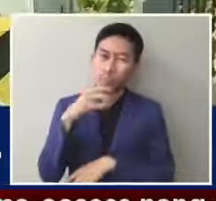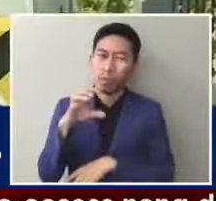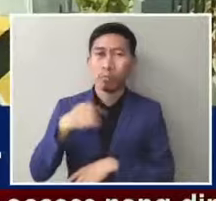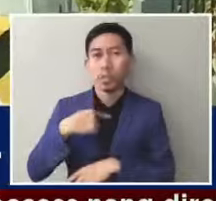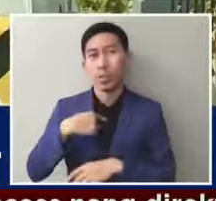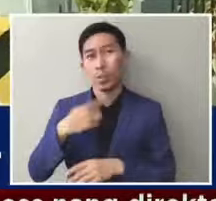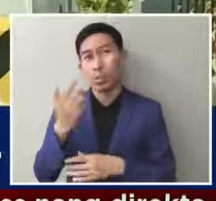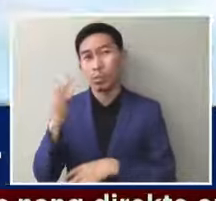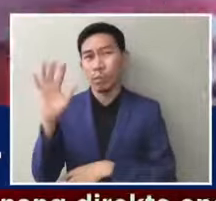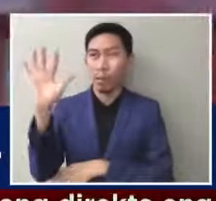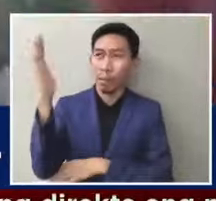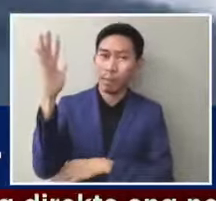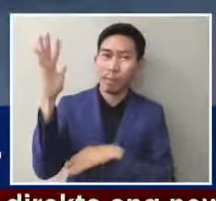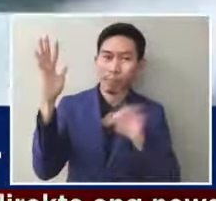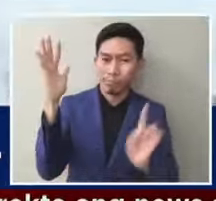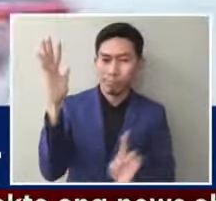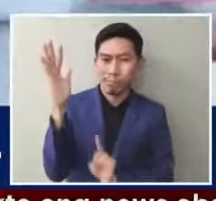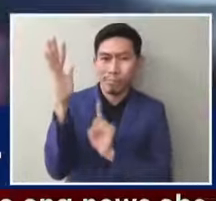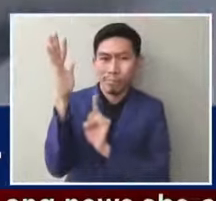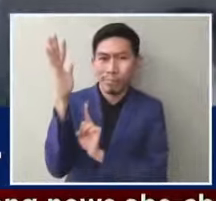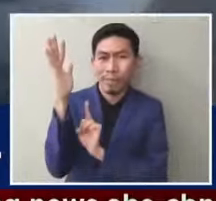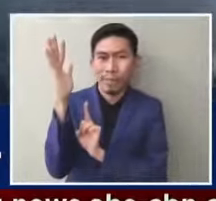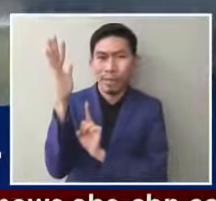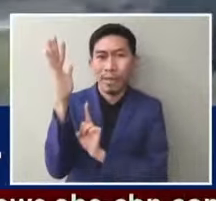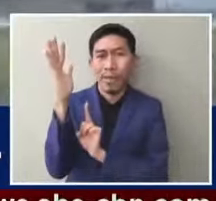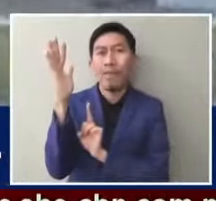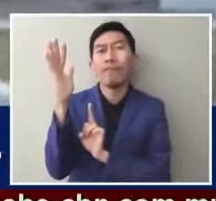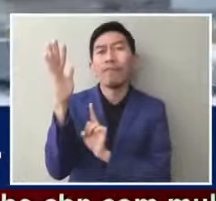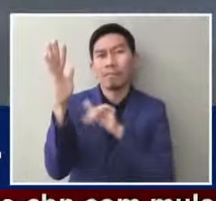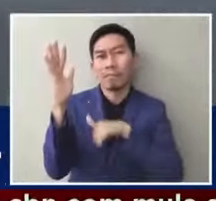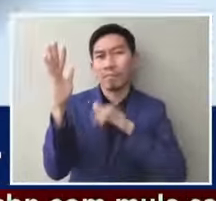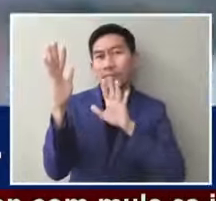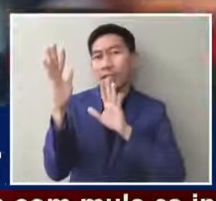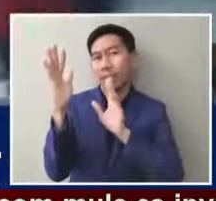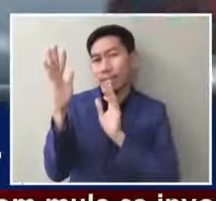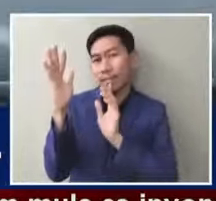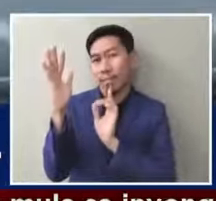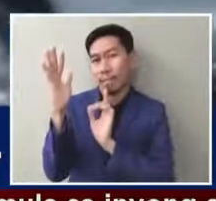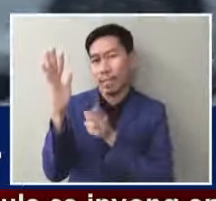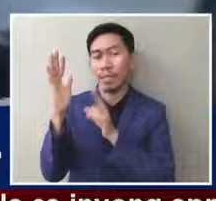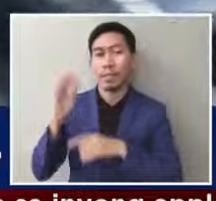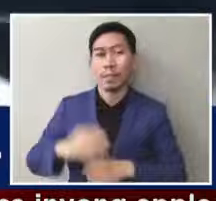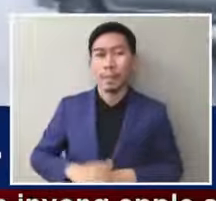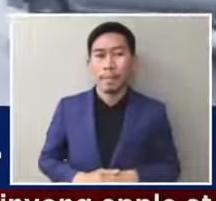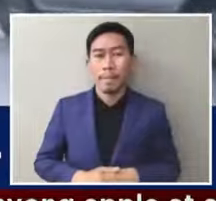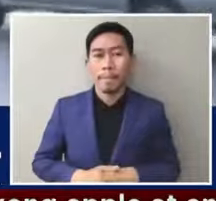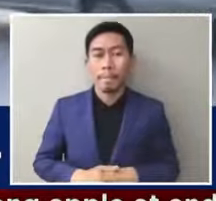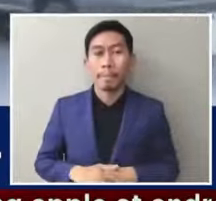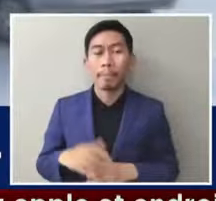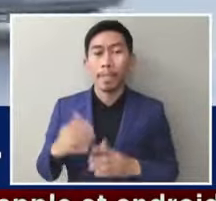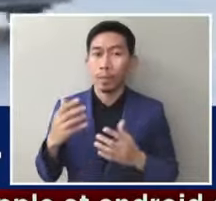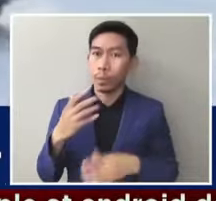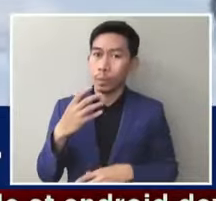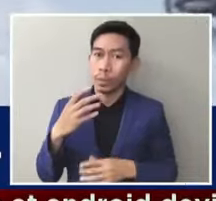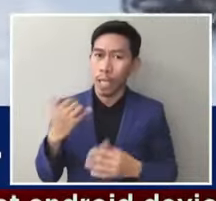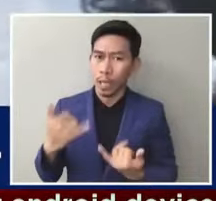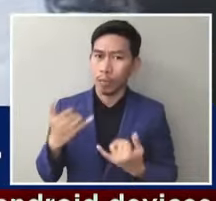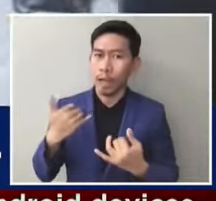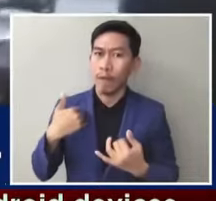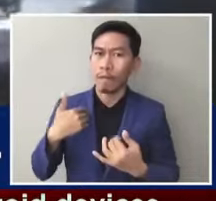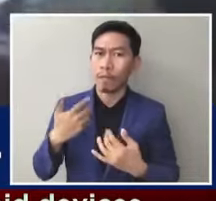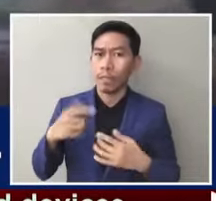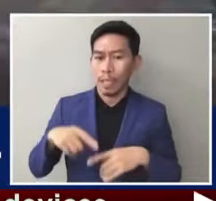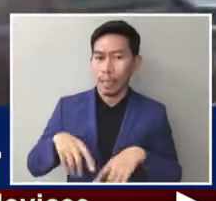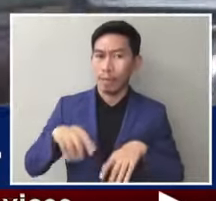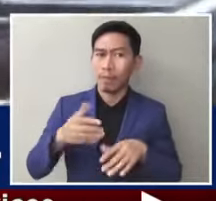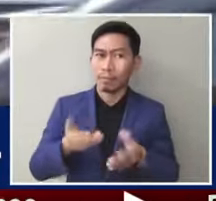ako. 5 minutes. Gaya ng ipinatutupad ng MMDA na heat stroke break para sa mga enforcer, sinabi ni Senador Gwin